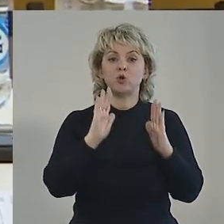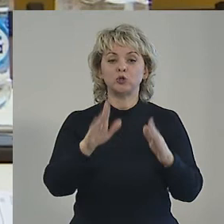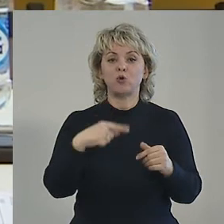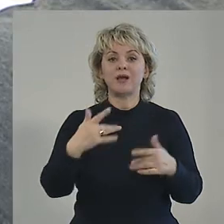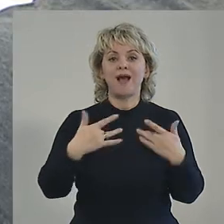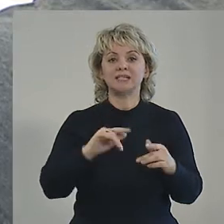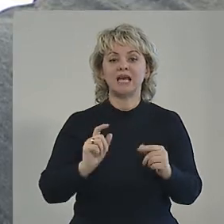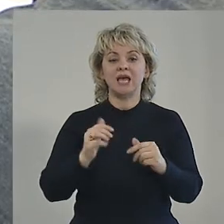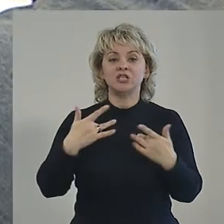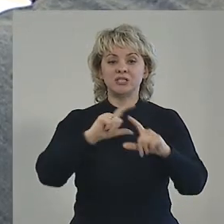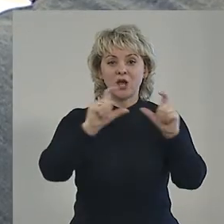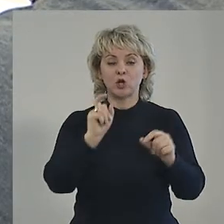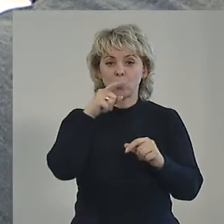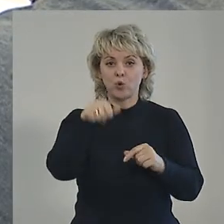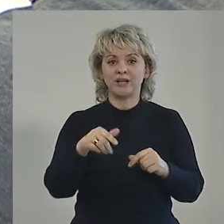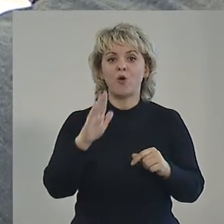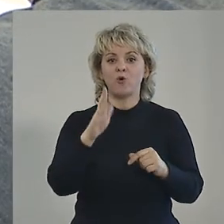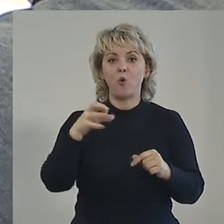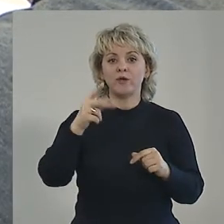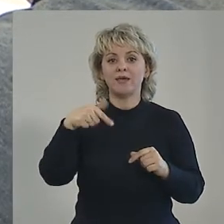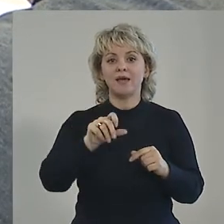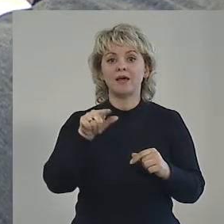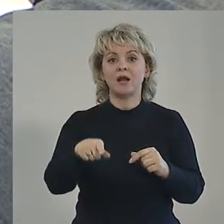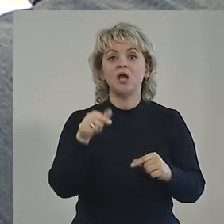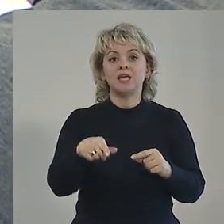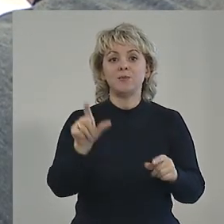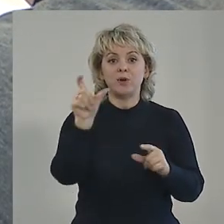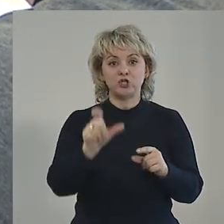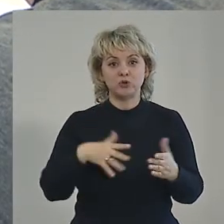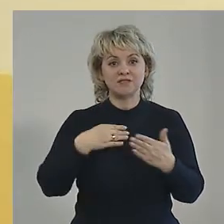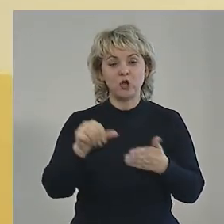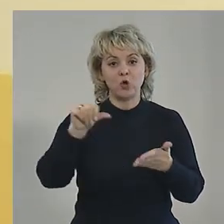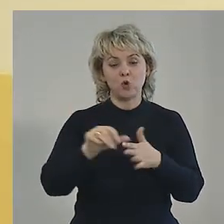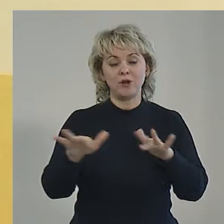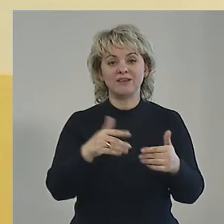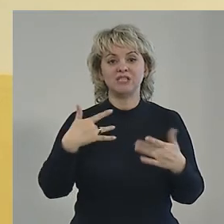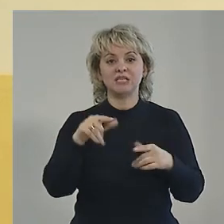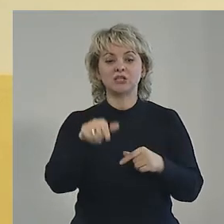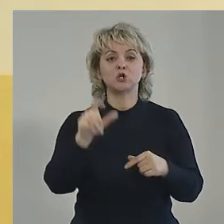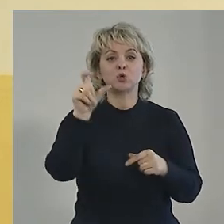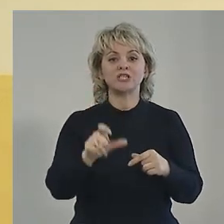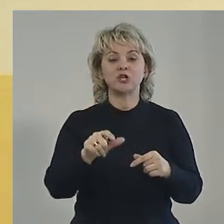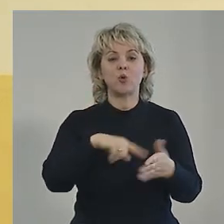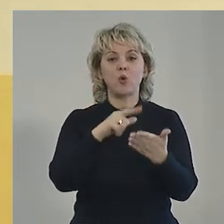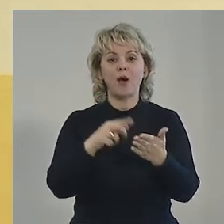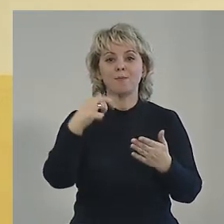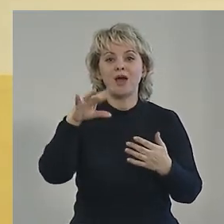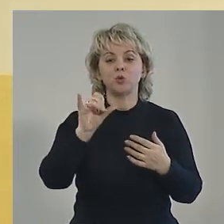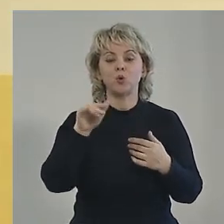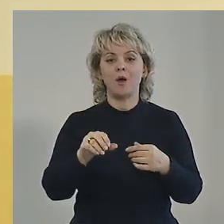только актер театра имени Горького Вячеслав Огер и прочел монолог Чацкого из своей роли в театре. То, что человек из города